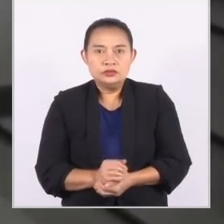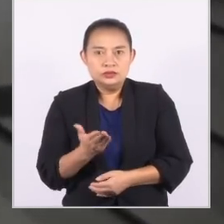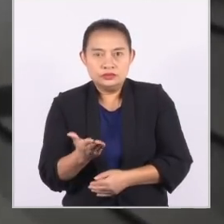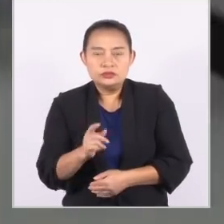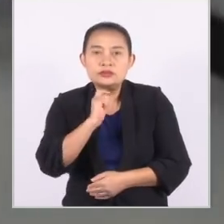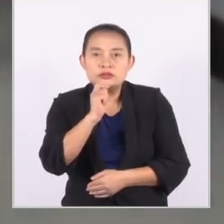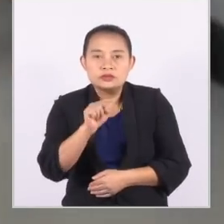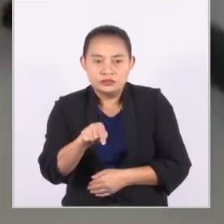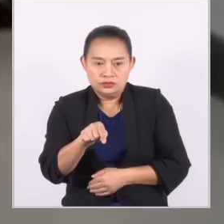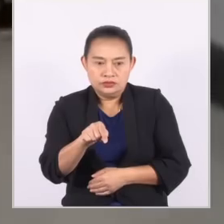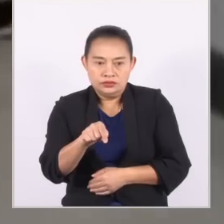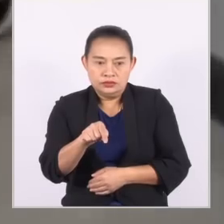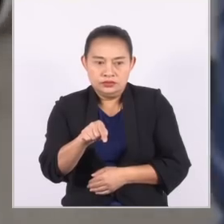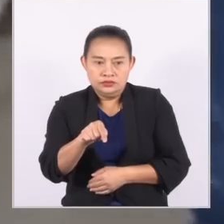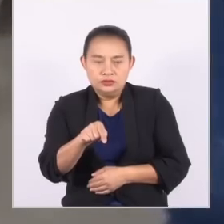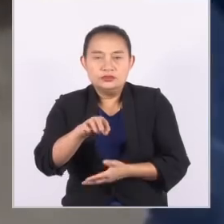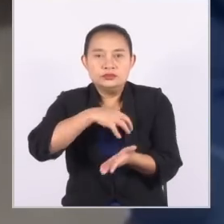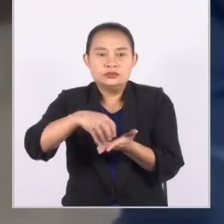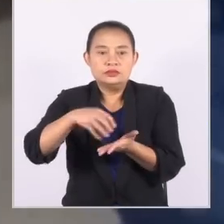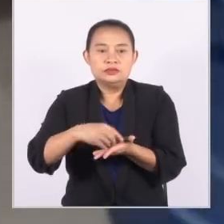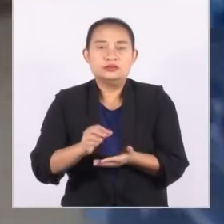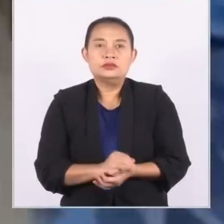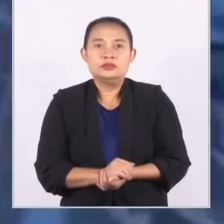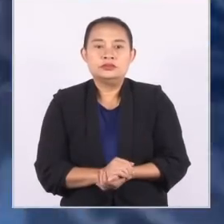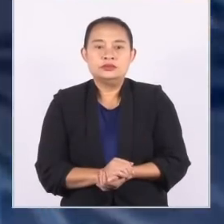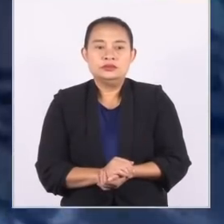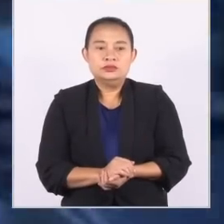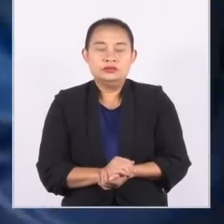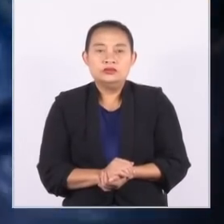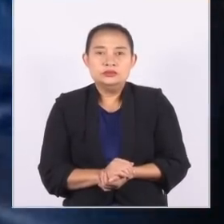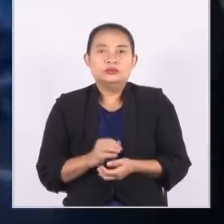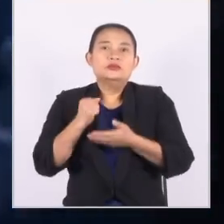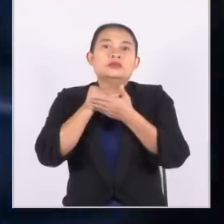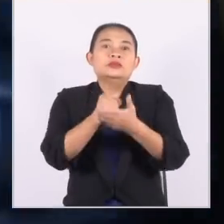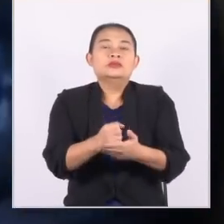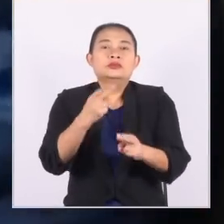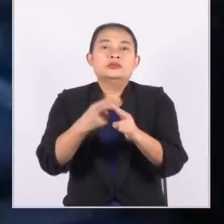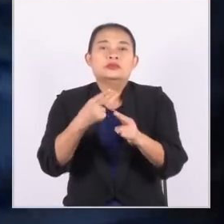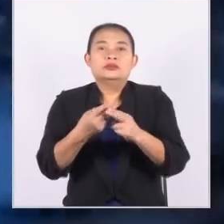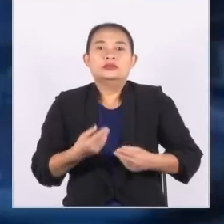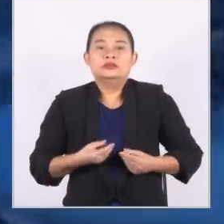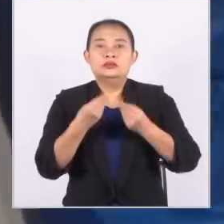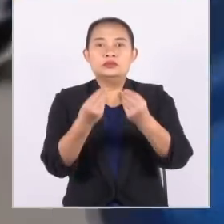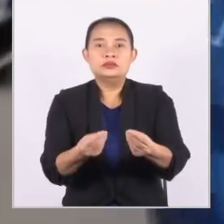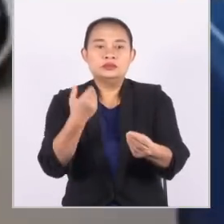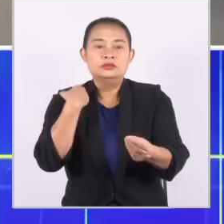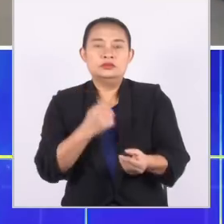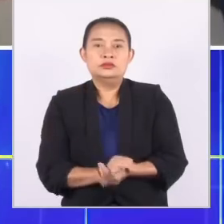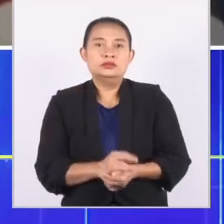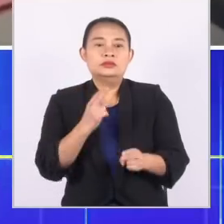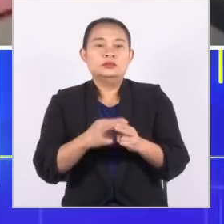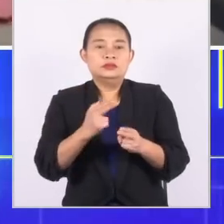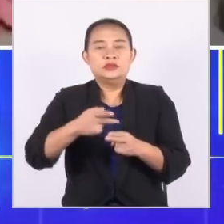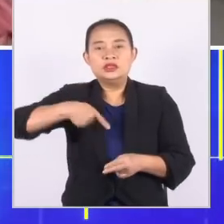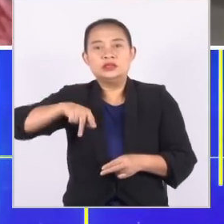ยู่เนี่ยพี่เจมพี่แป๊ะแล้วก็พี่นุ๊กโปรดิวเซอร์เนี่ยช่วยตั้งชื่อน้องกันแล้ว มาแล้ว ปอกเด้งไ